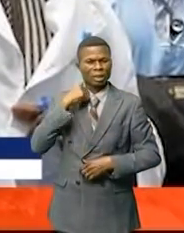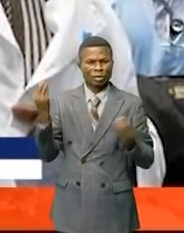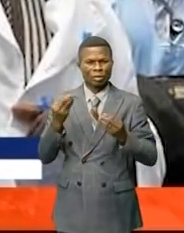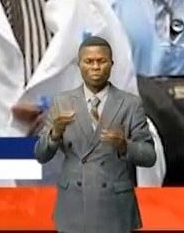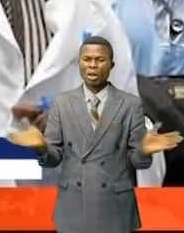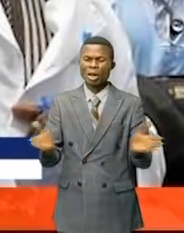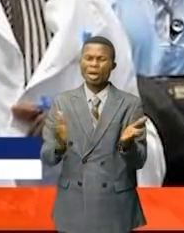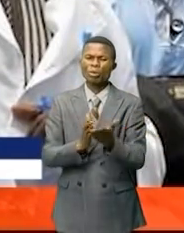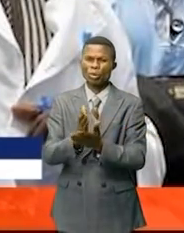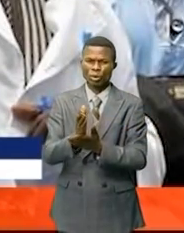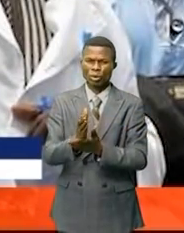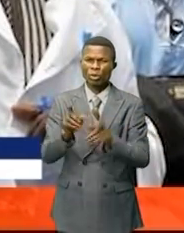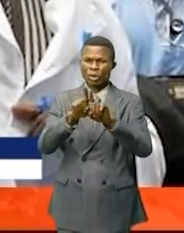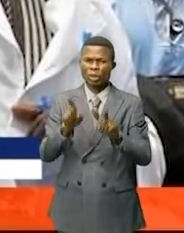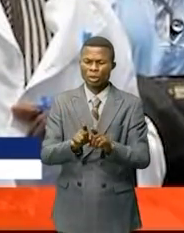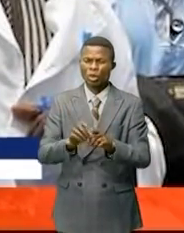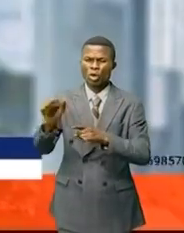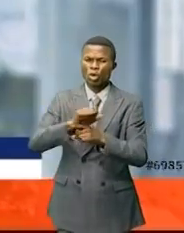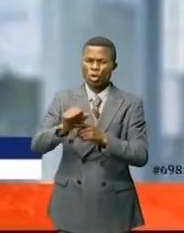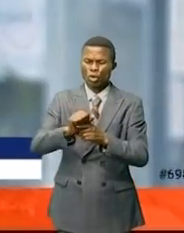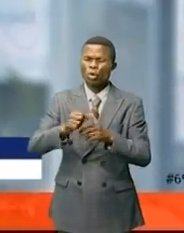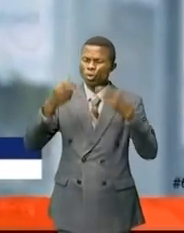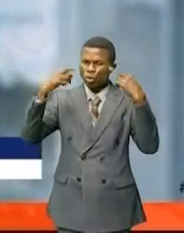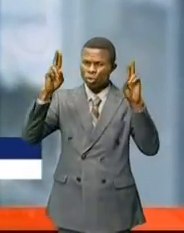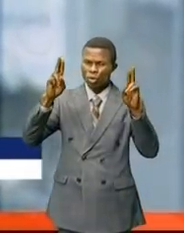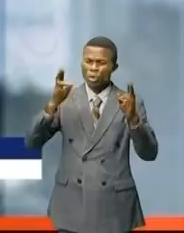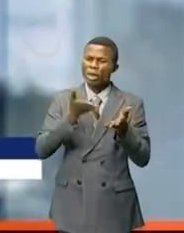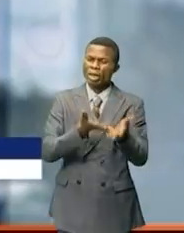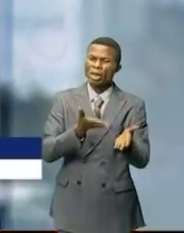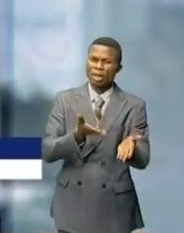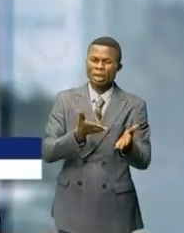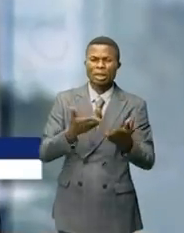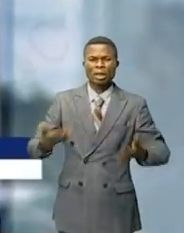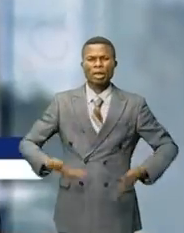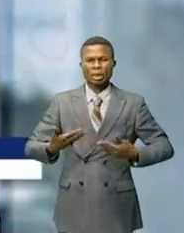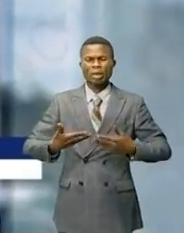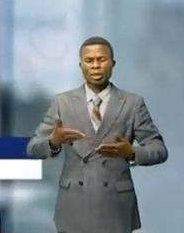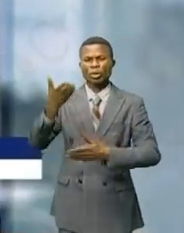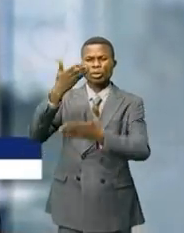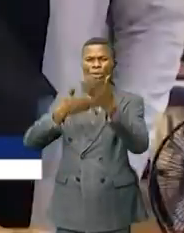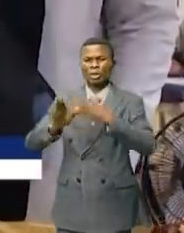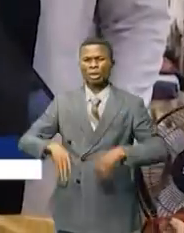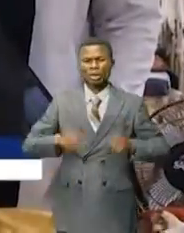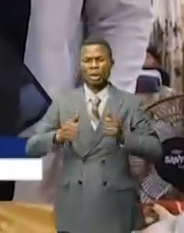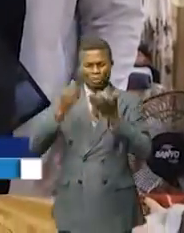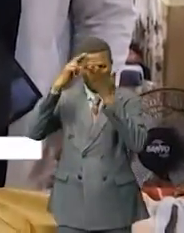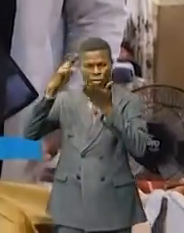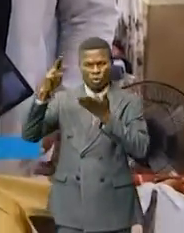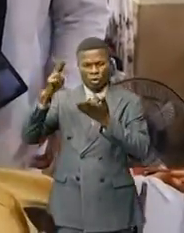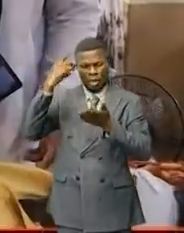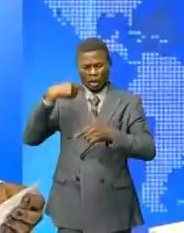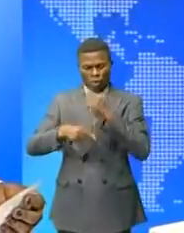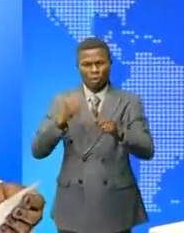encadrement et un coaching réussi pour faciliter une heureuse transition de la vie à cadets à la vie